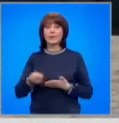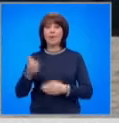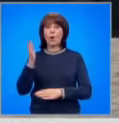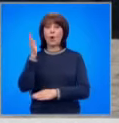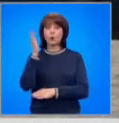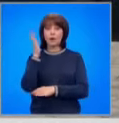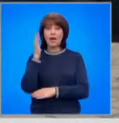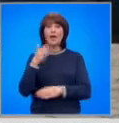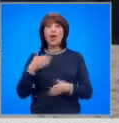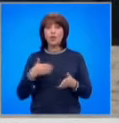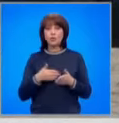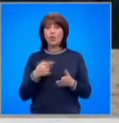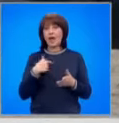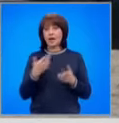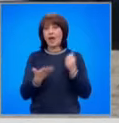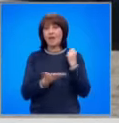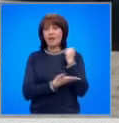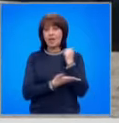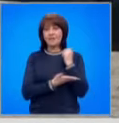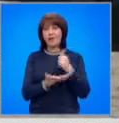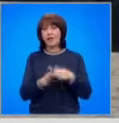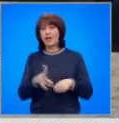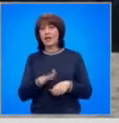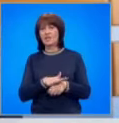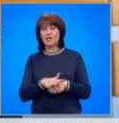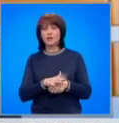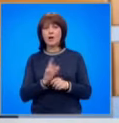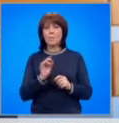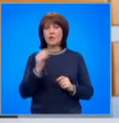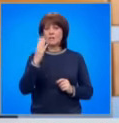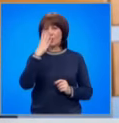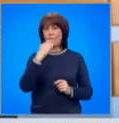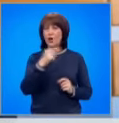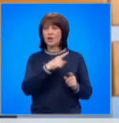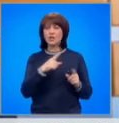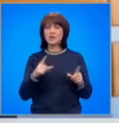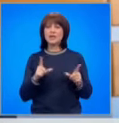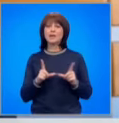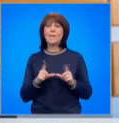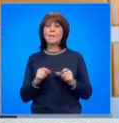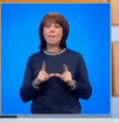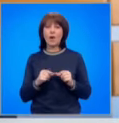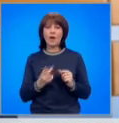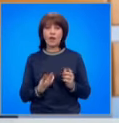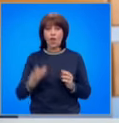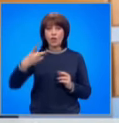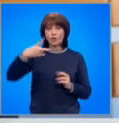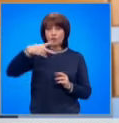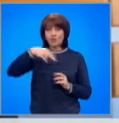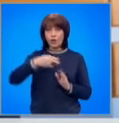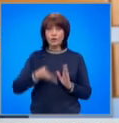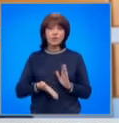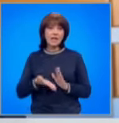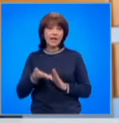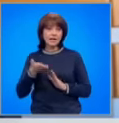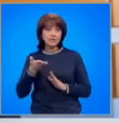се отопляват на твърдо гориво. Примерът идва от Смолян. Почти двойно се дигна сметката, въпреки че съм минал